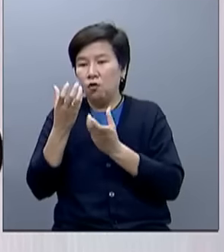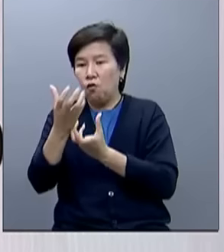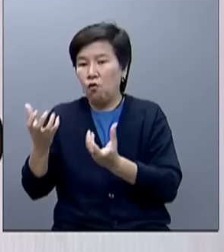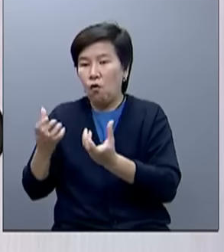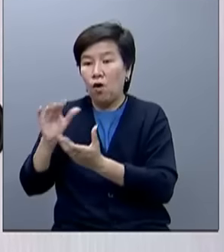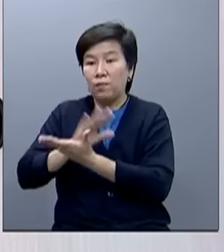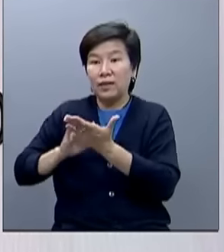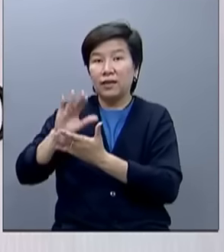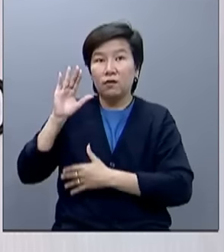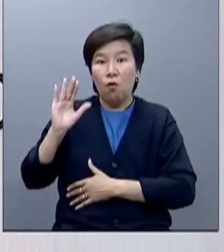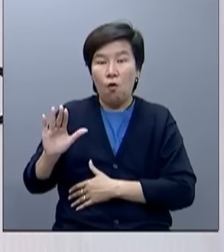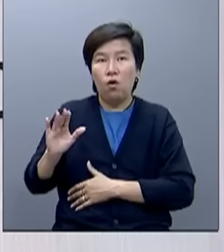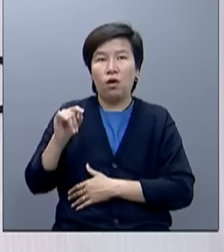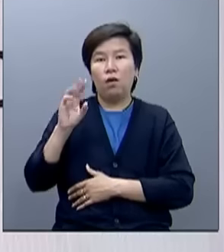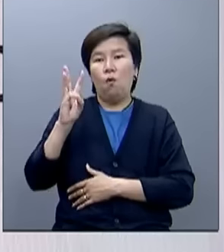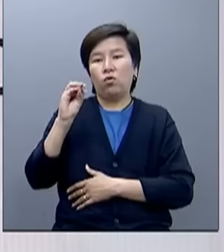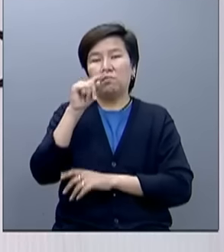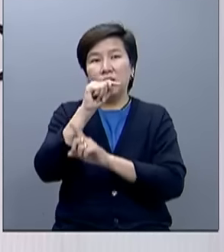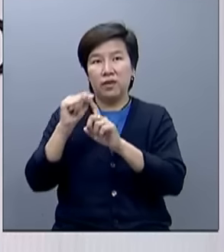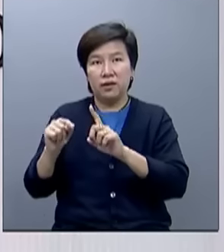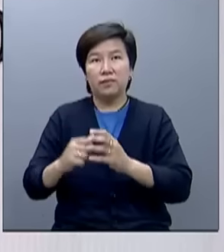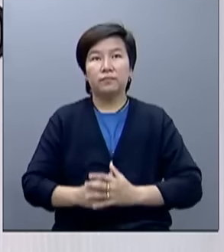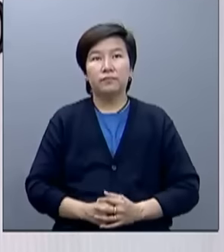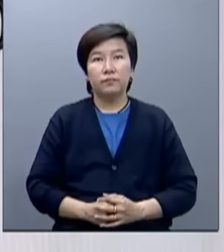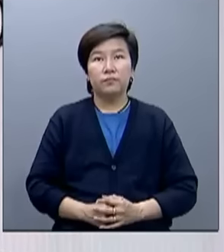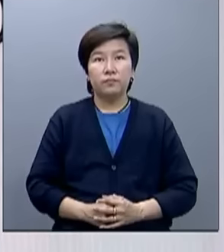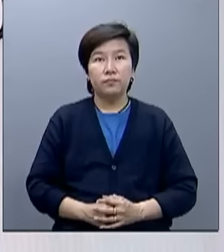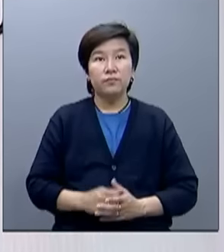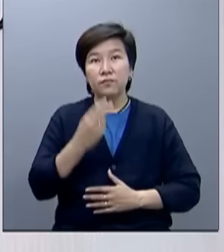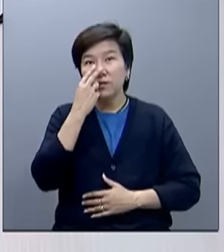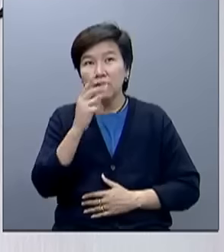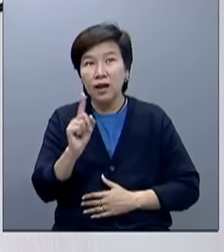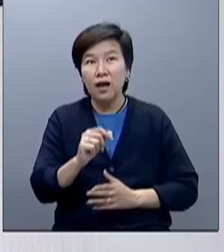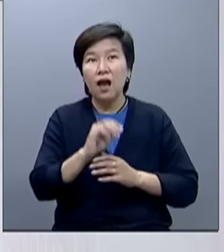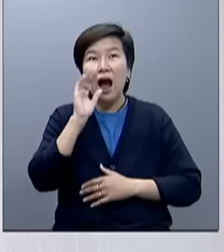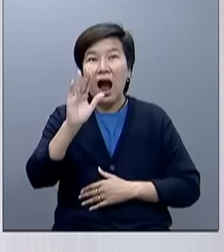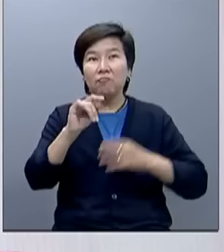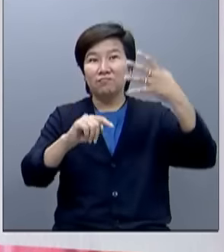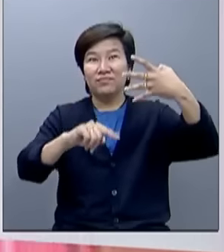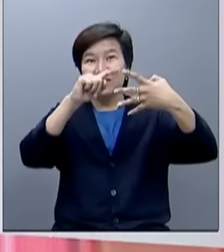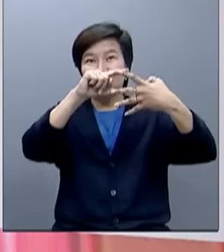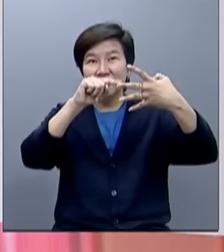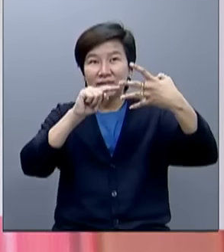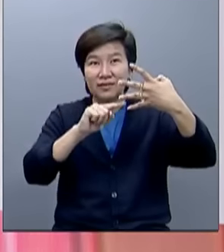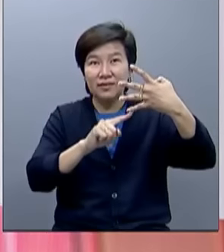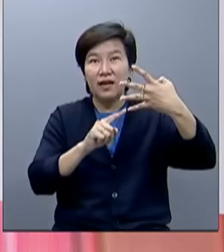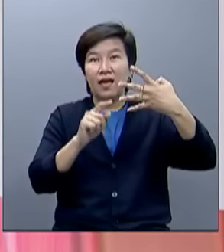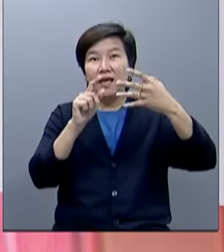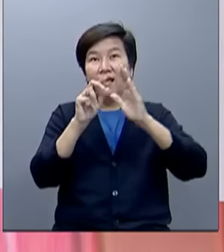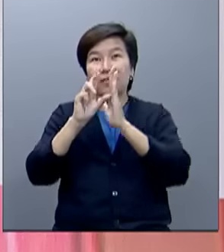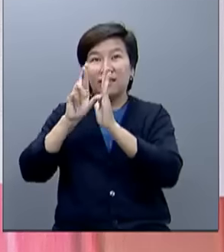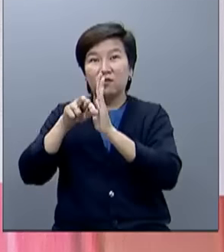การเกษตรจากจีนในช่วงที่ผลผลิตของพวกเขาออกสู่ตลาดแล้วก็รวมไปถึงห้ามขายสินค้าจีนในแอปพลิเคชัน